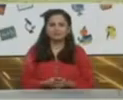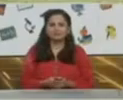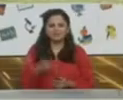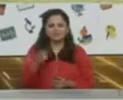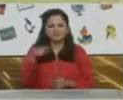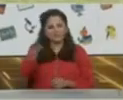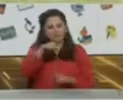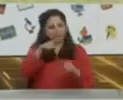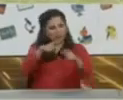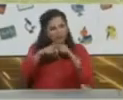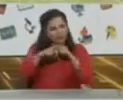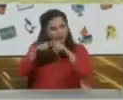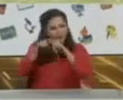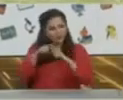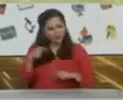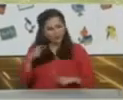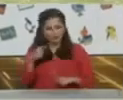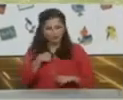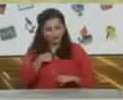सारे सवाल सुनकर के